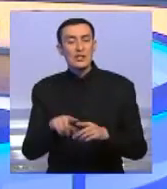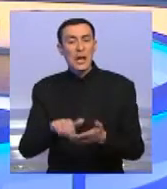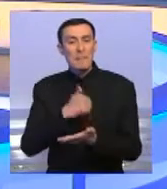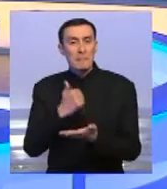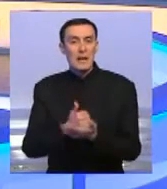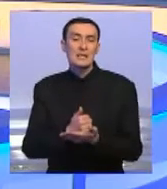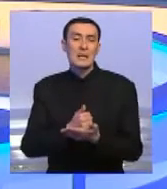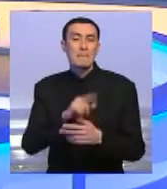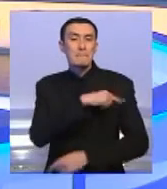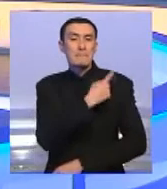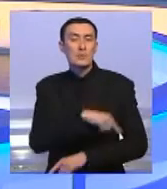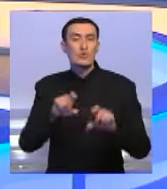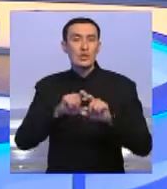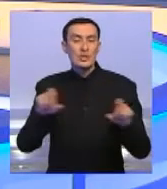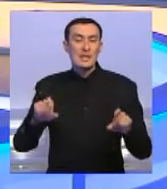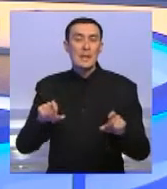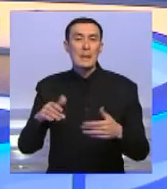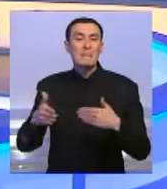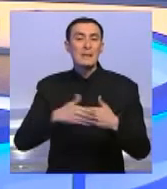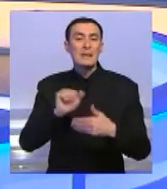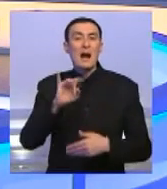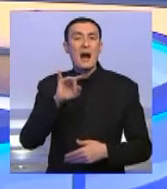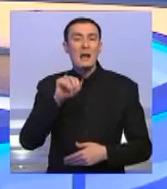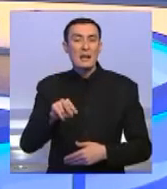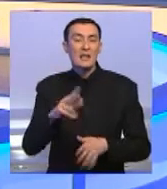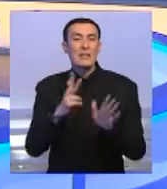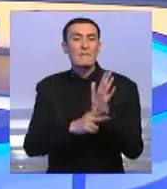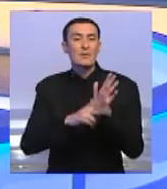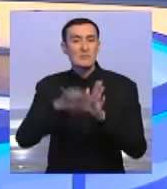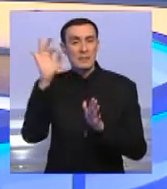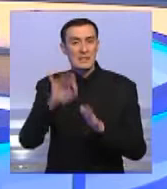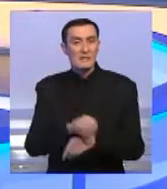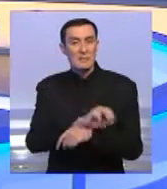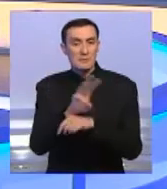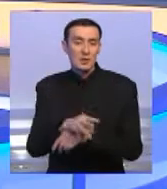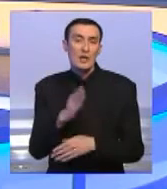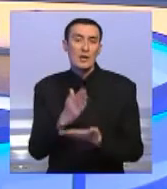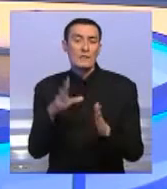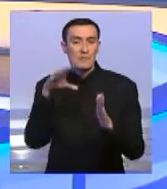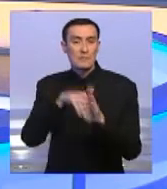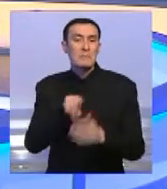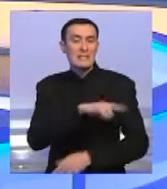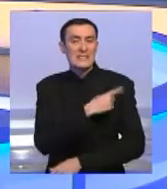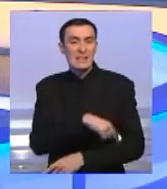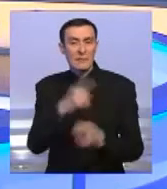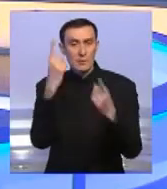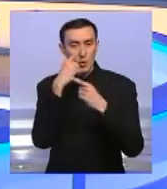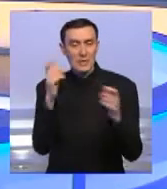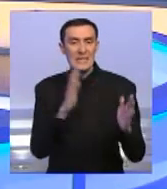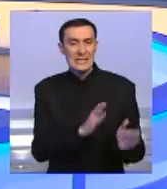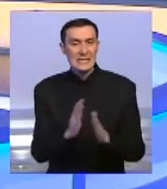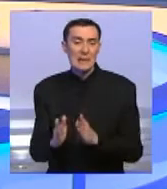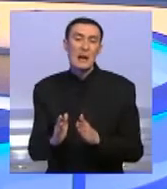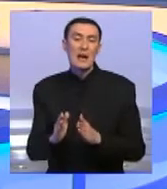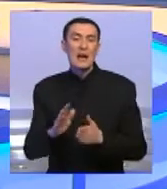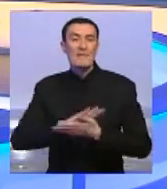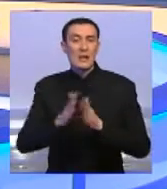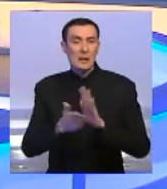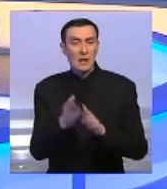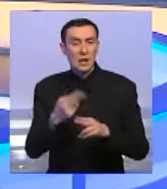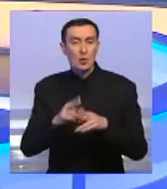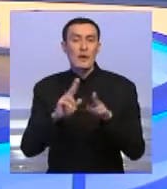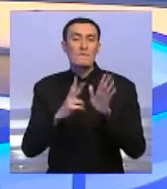Материально-техническая база медучреждений при Арале оснащена на 80%. Внедрена комплексная медицинская информационная система, в рамках